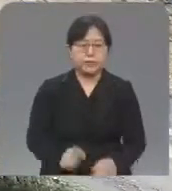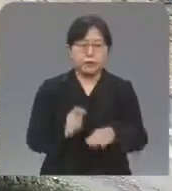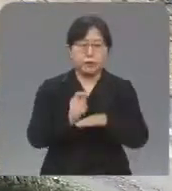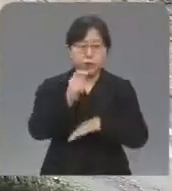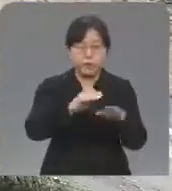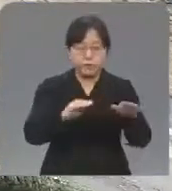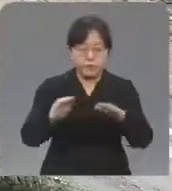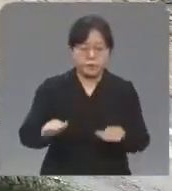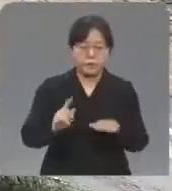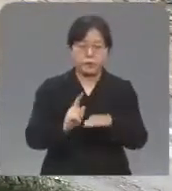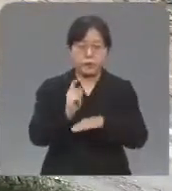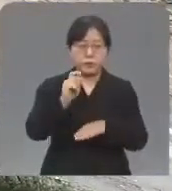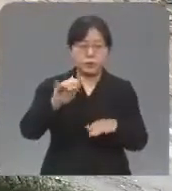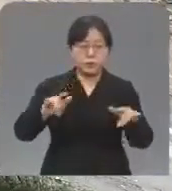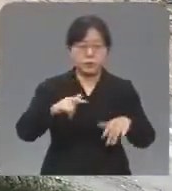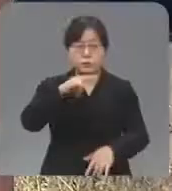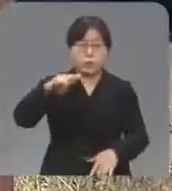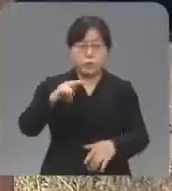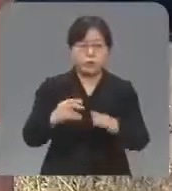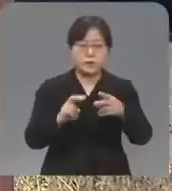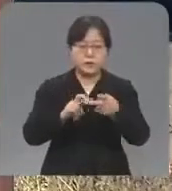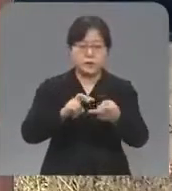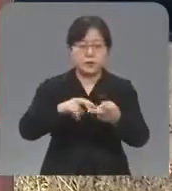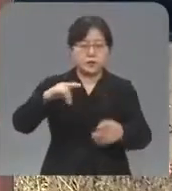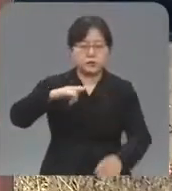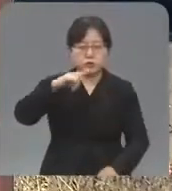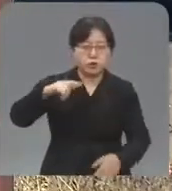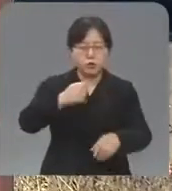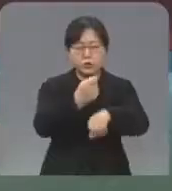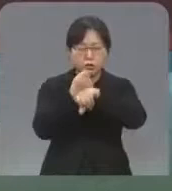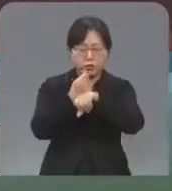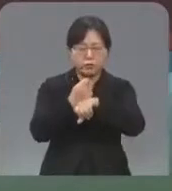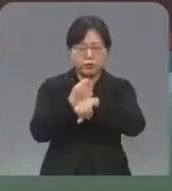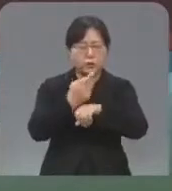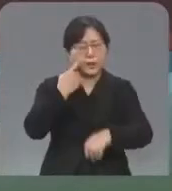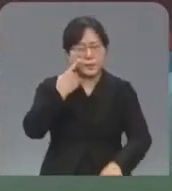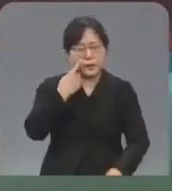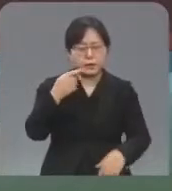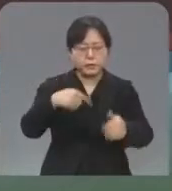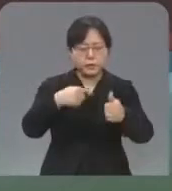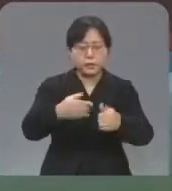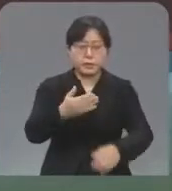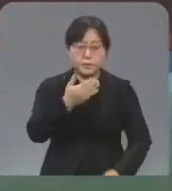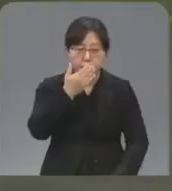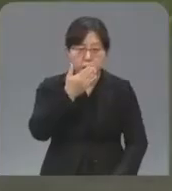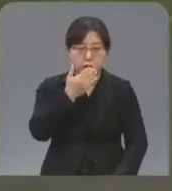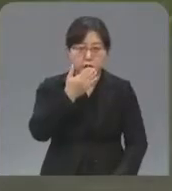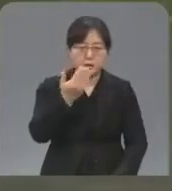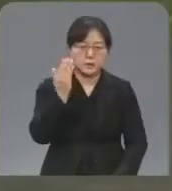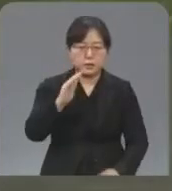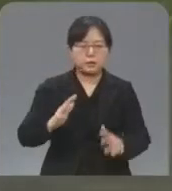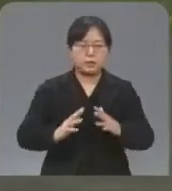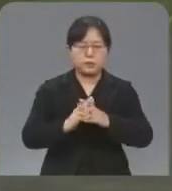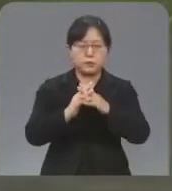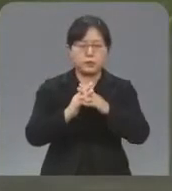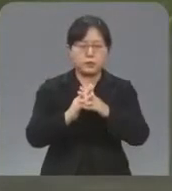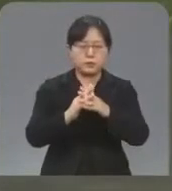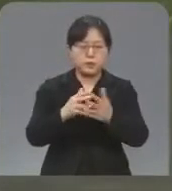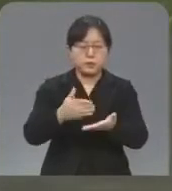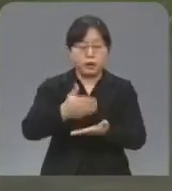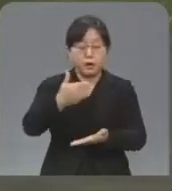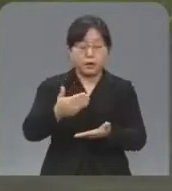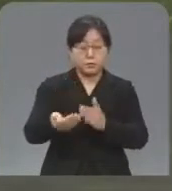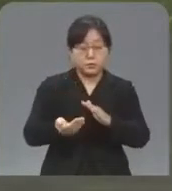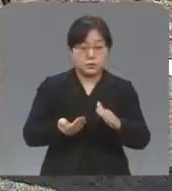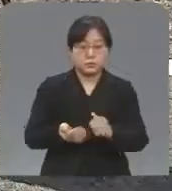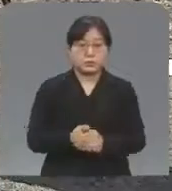고흥만에 자리 잡은 고흥 드론 센터입니다. 드론 연구와 시연, 교육이 가능한 시설로 최근 완공돼 개관을 앞두고